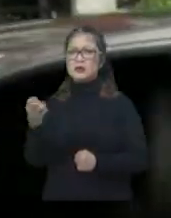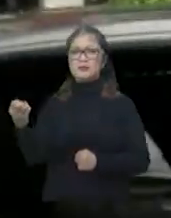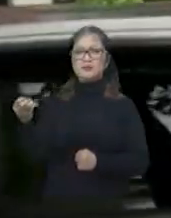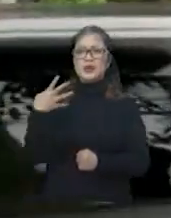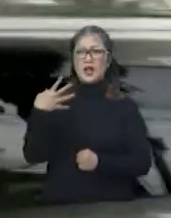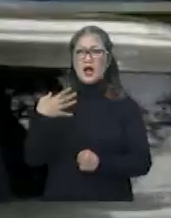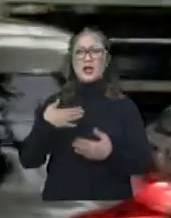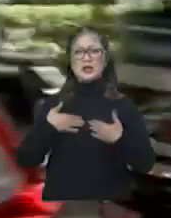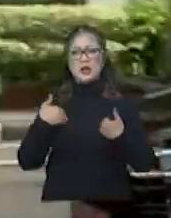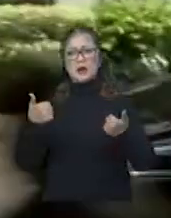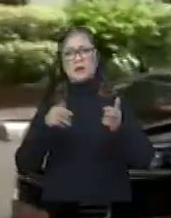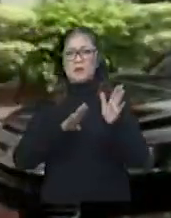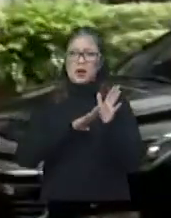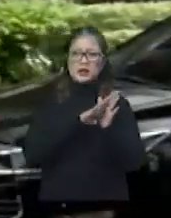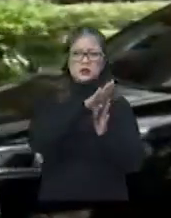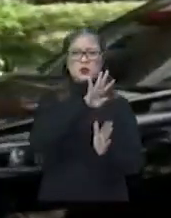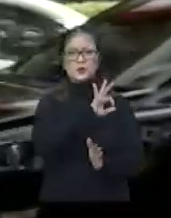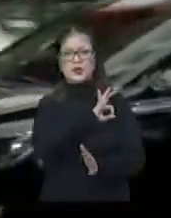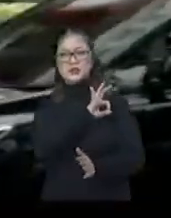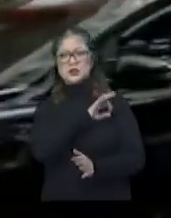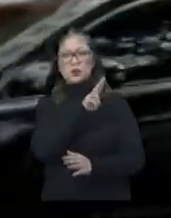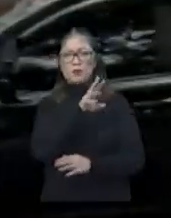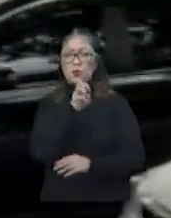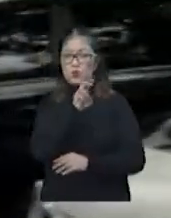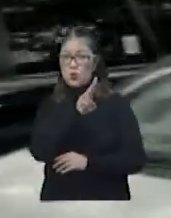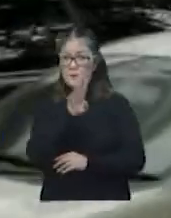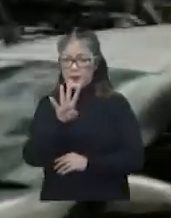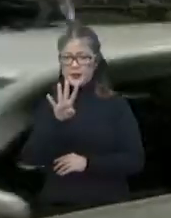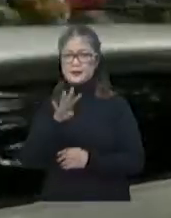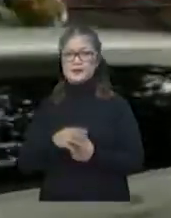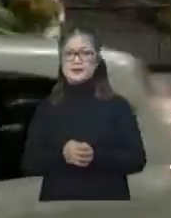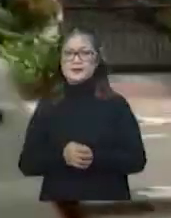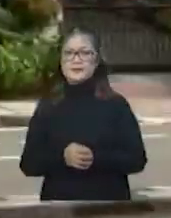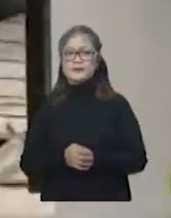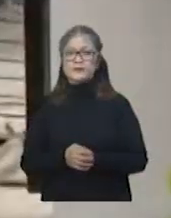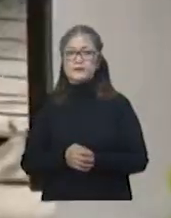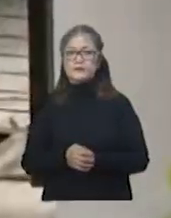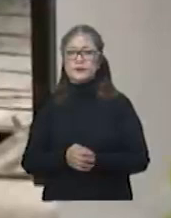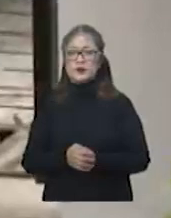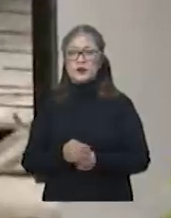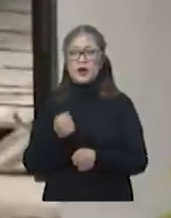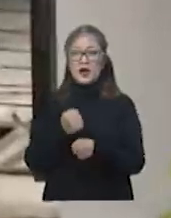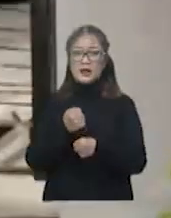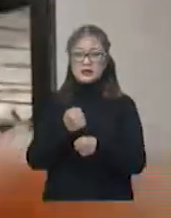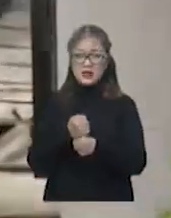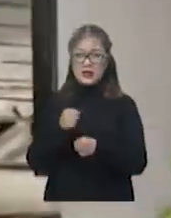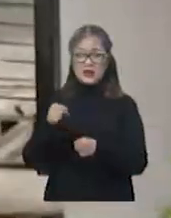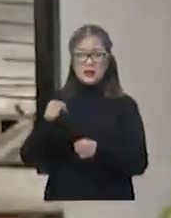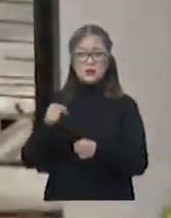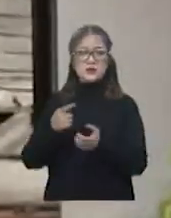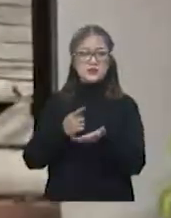presiden 2024. Dari pemanggilan ini, Ganjar pun diberikan sanksi teguran tertulis atas